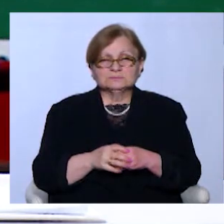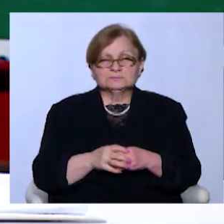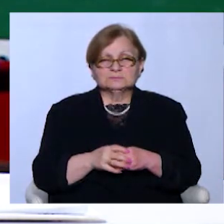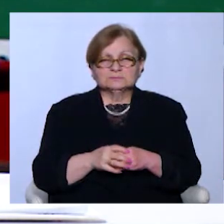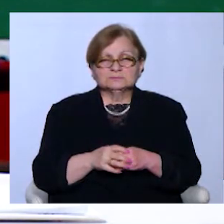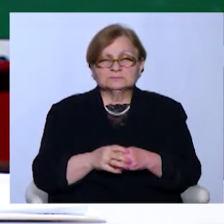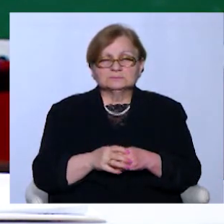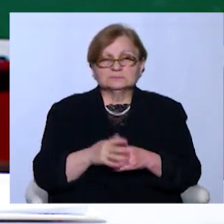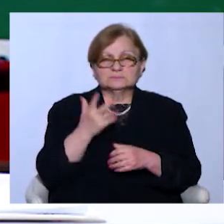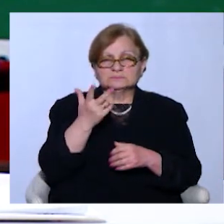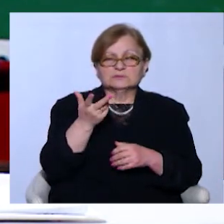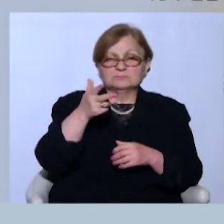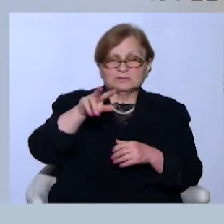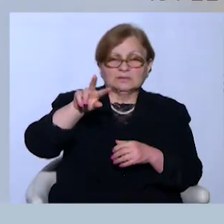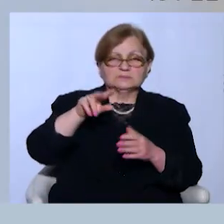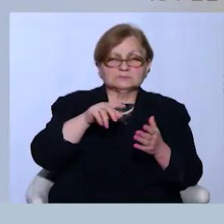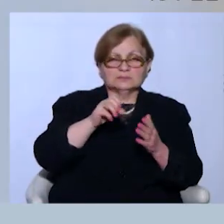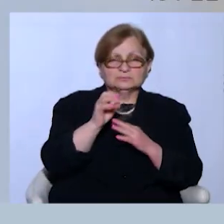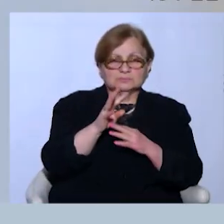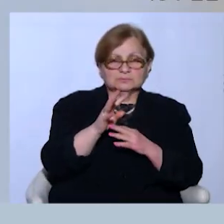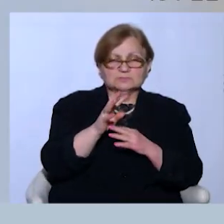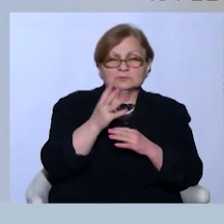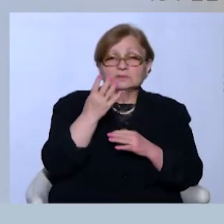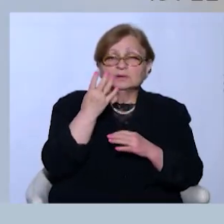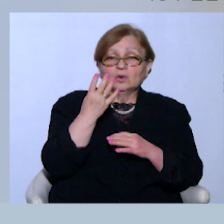3 ხარისხად 14 იქნება მაშასადმე